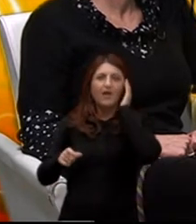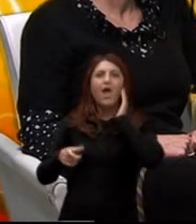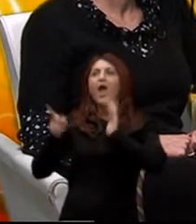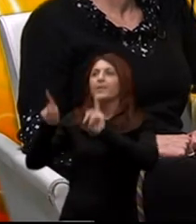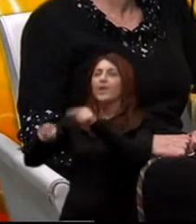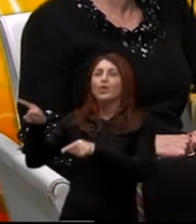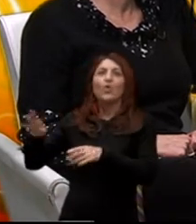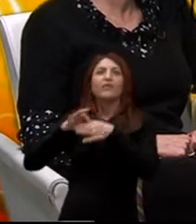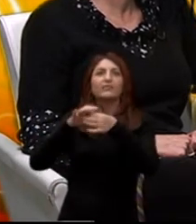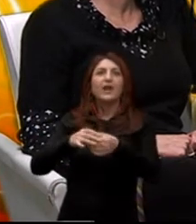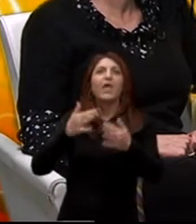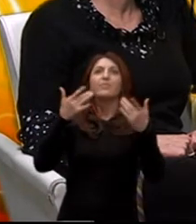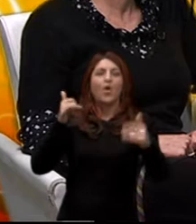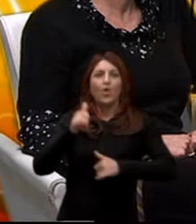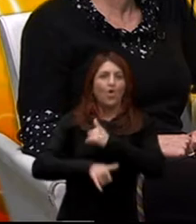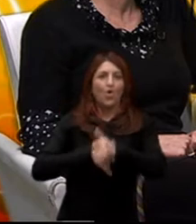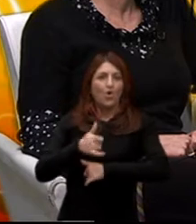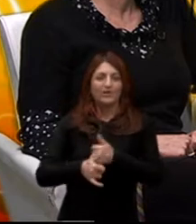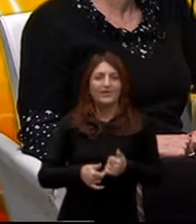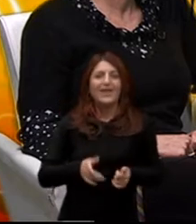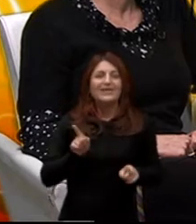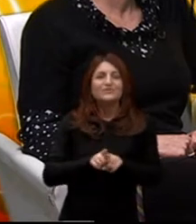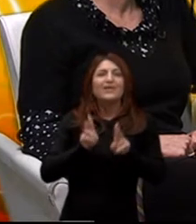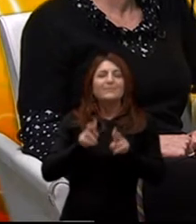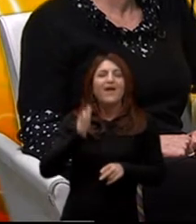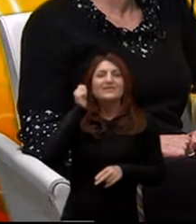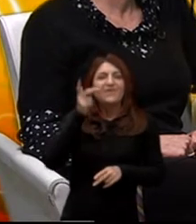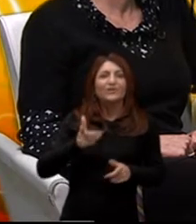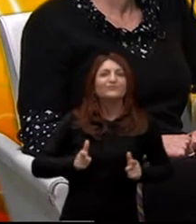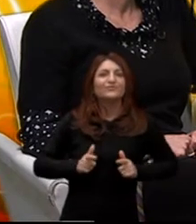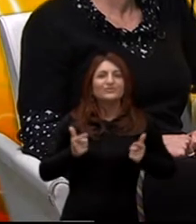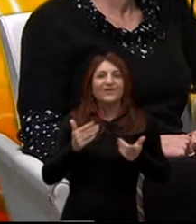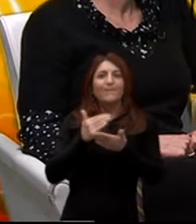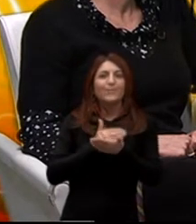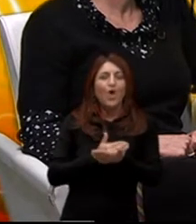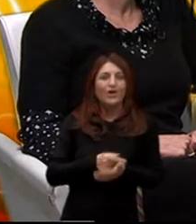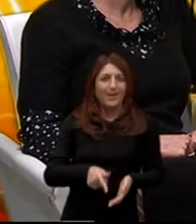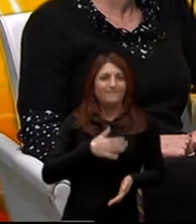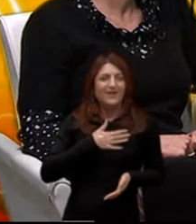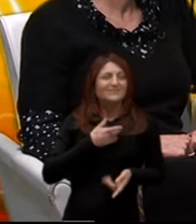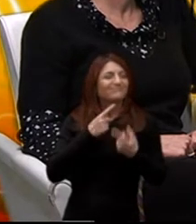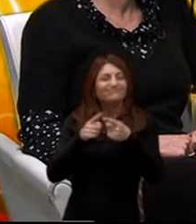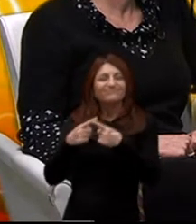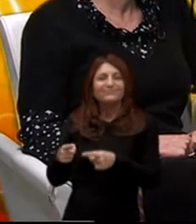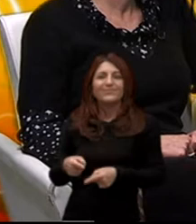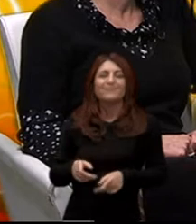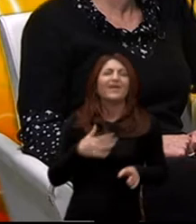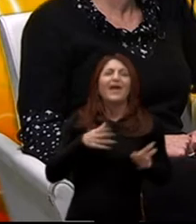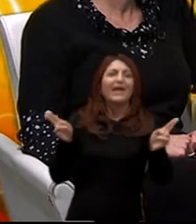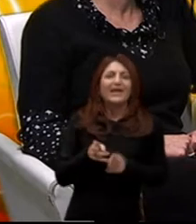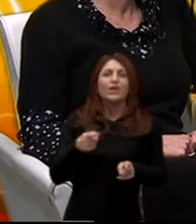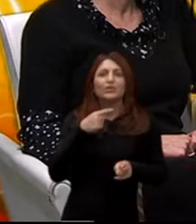godina. Imamo isto tako te aktivnosti svakodnevnog života koje su prilično... Naši programi su možda, evo kratko da